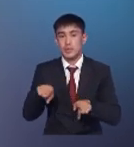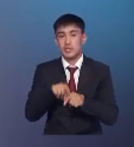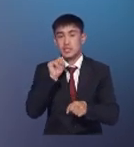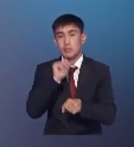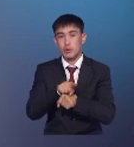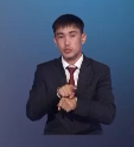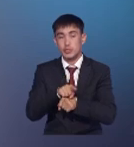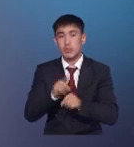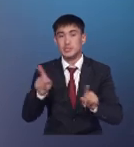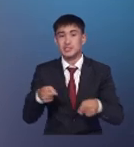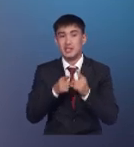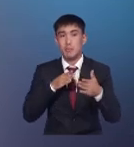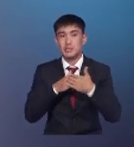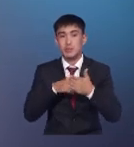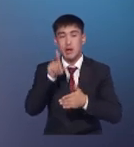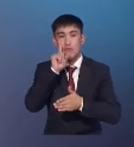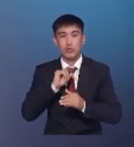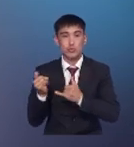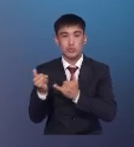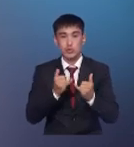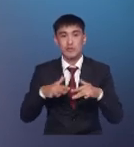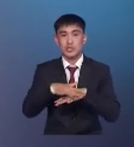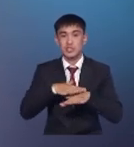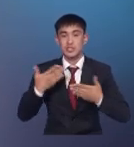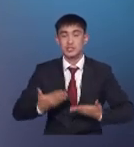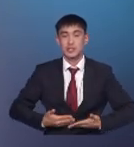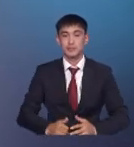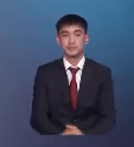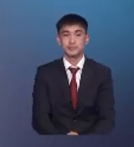ряд поручения по созданию максимально комфортных условий для жизни населения